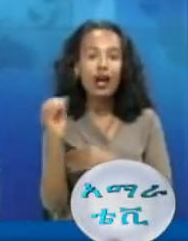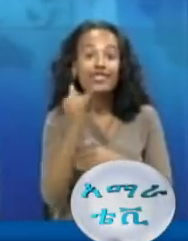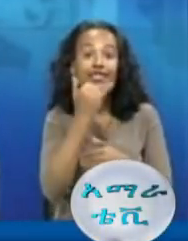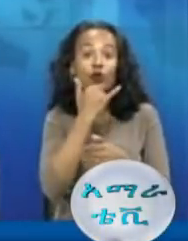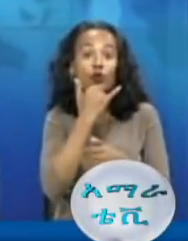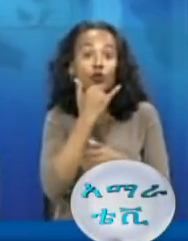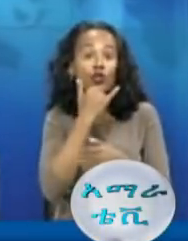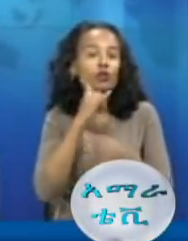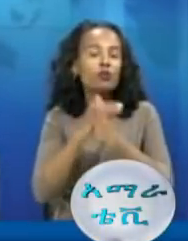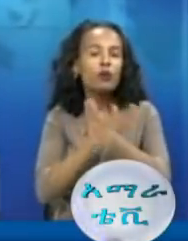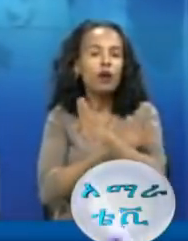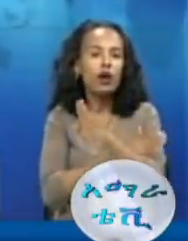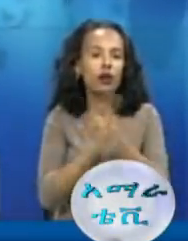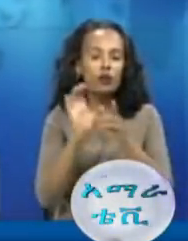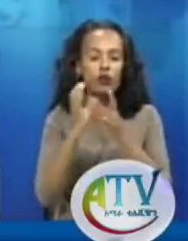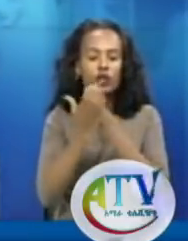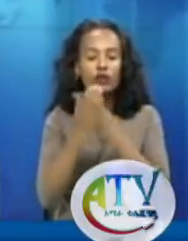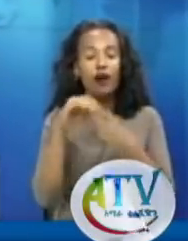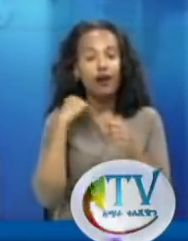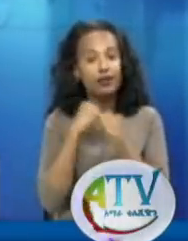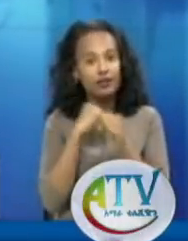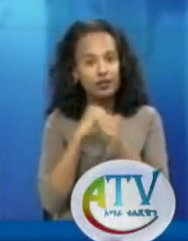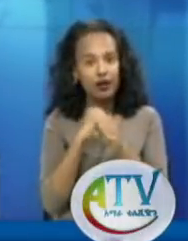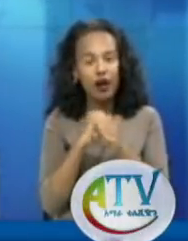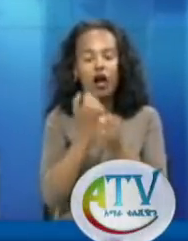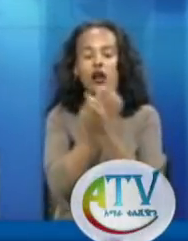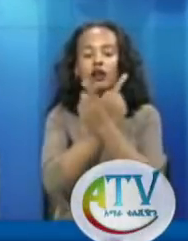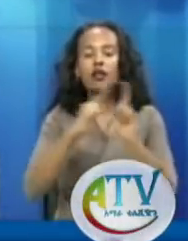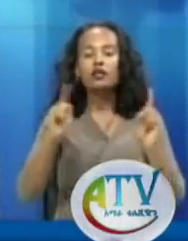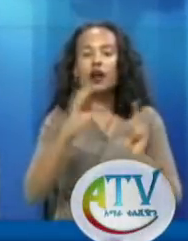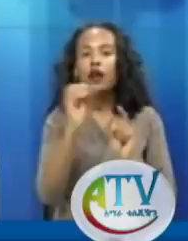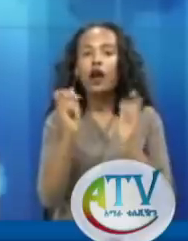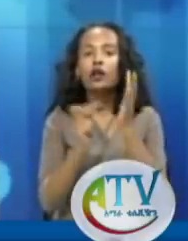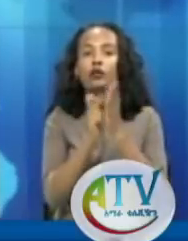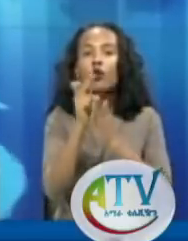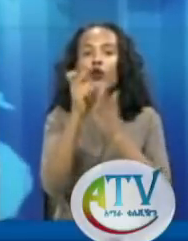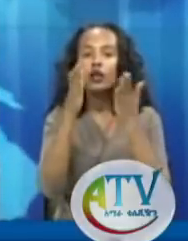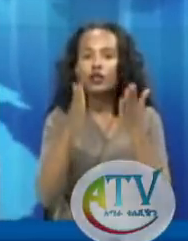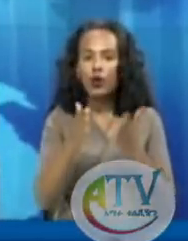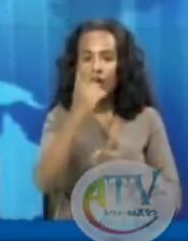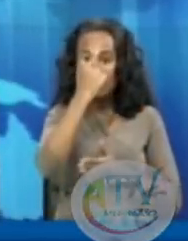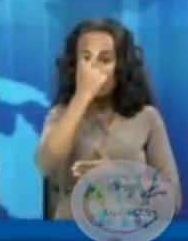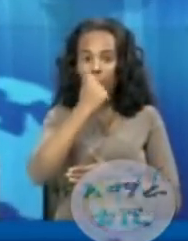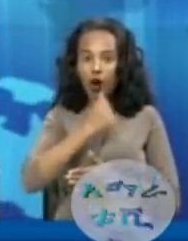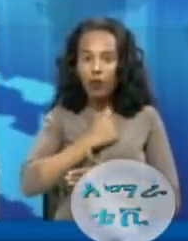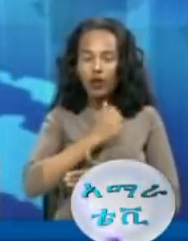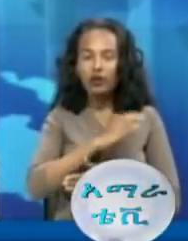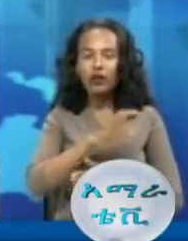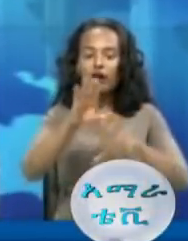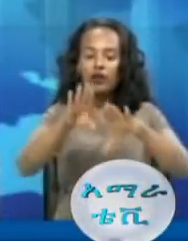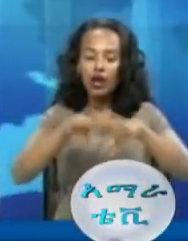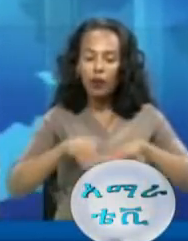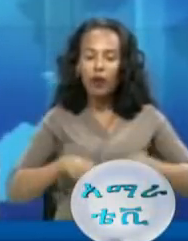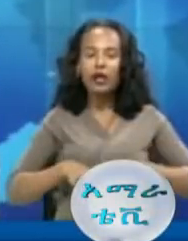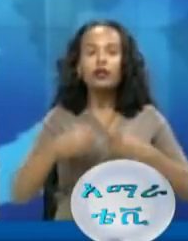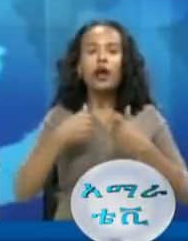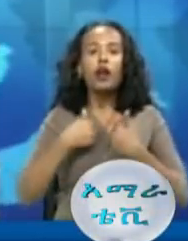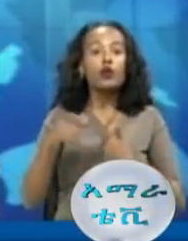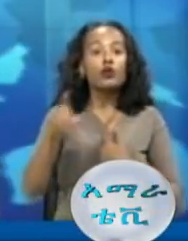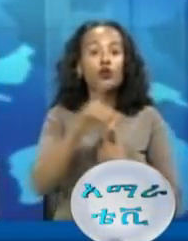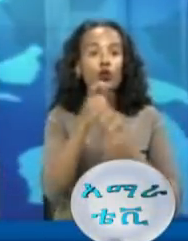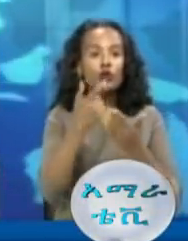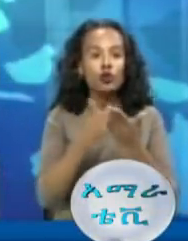ግድፈቶችን በሚያርም መልክ እንዲከናወን፣ ነፃና ዲሞክራሲያዊ ተአማኒና ተቀባይነት ያለው እንዲሆን